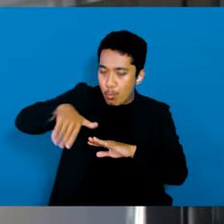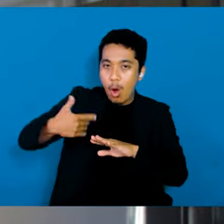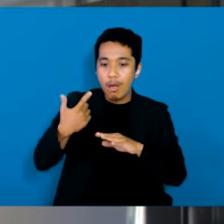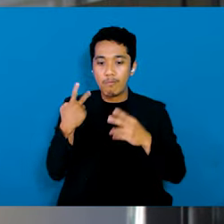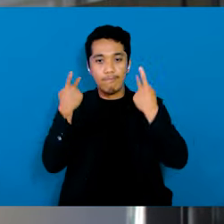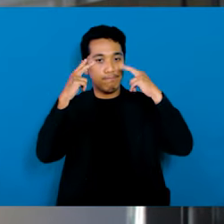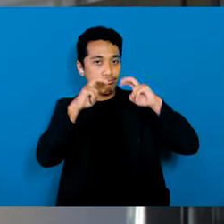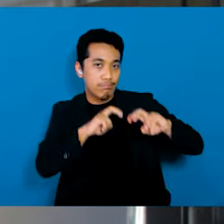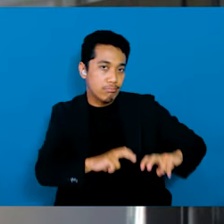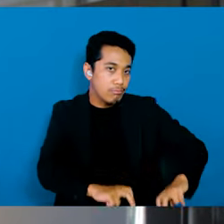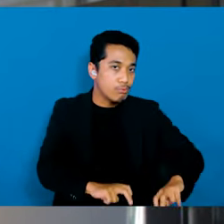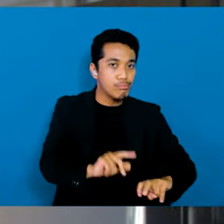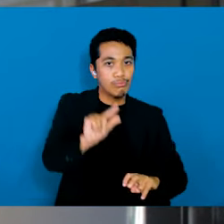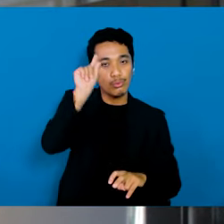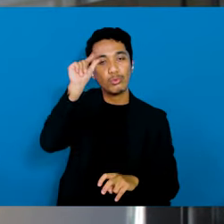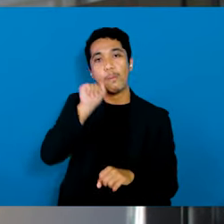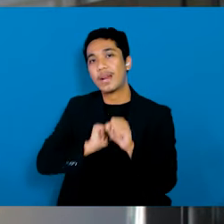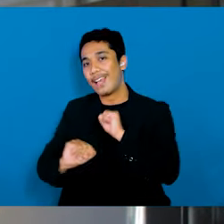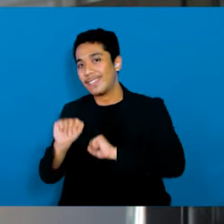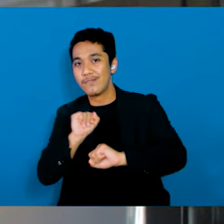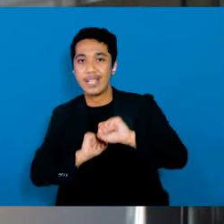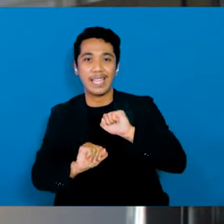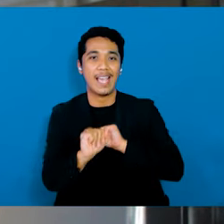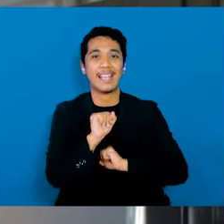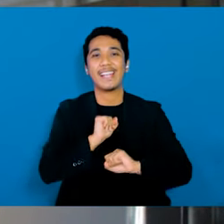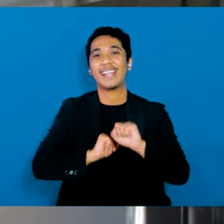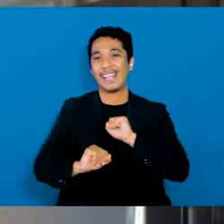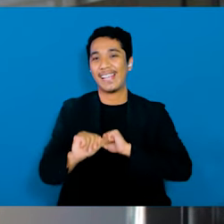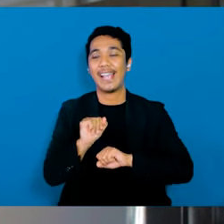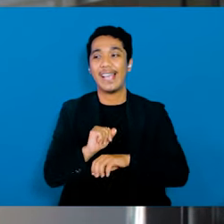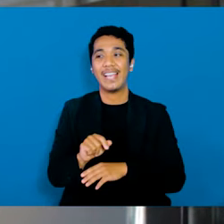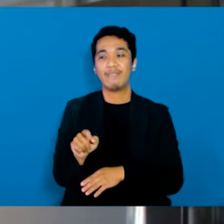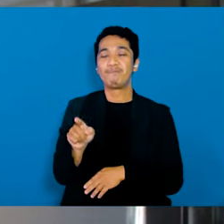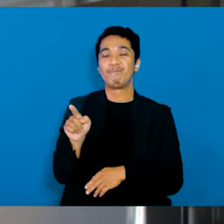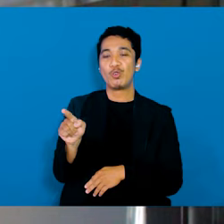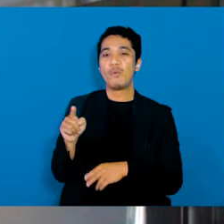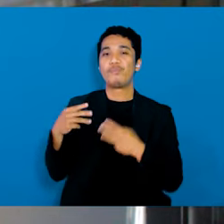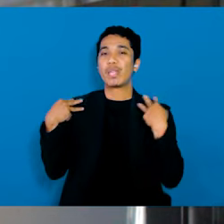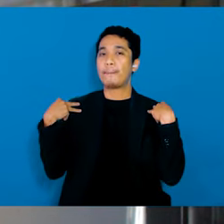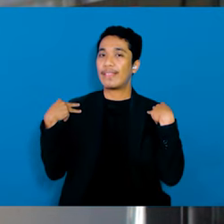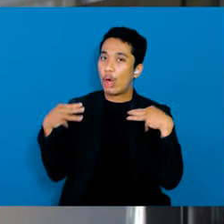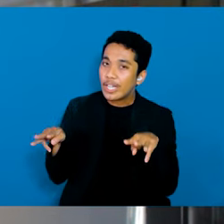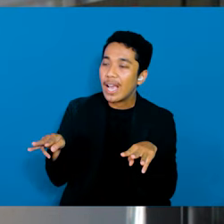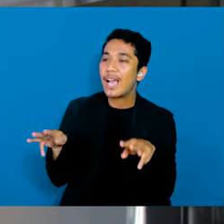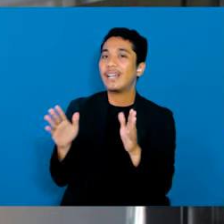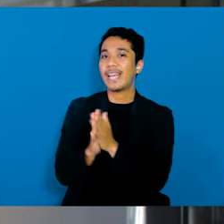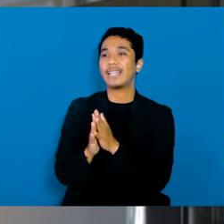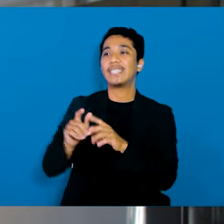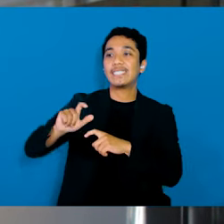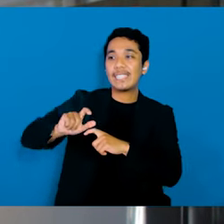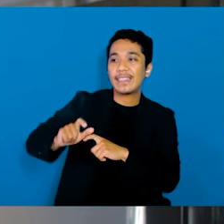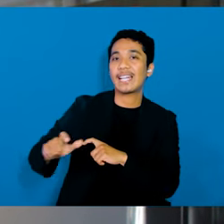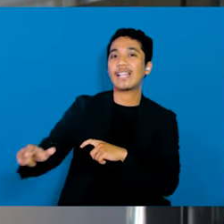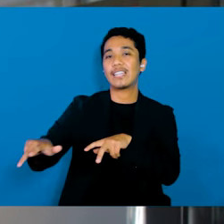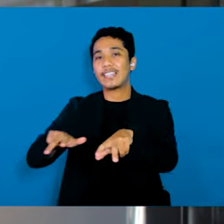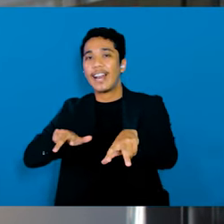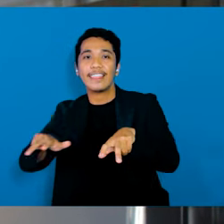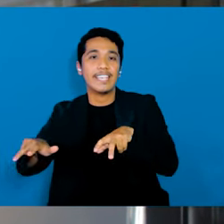dia dia bisa beraktivitas. Nah, itu yang metode-metode dan strategi